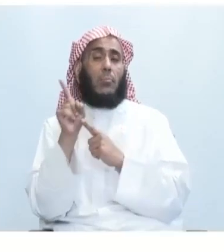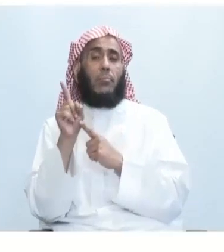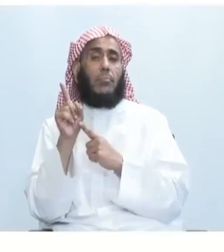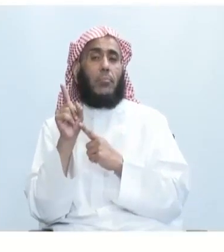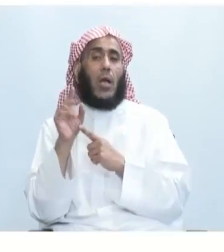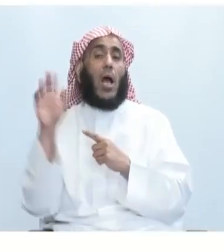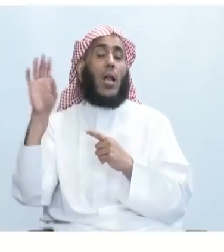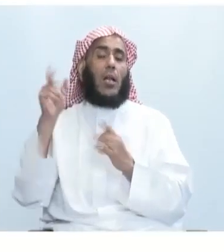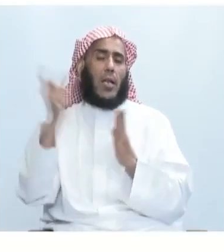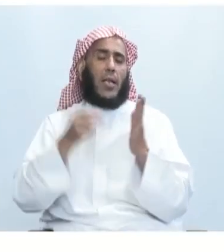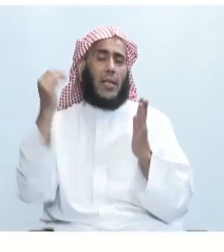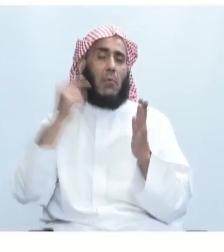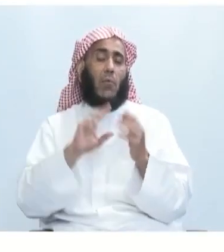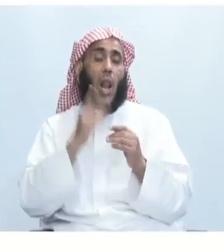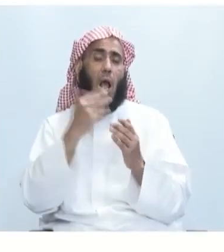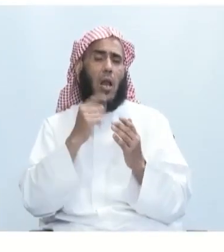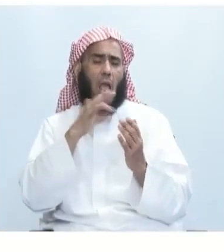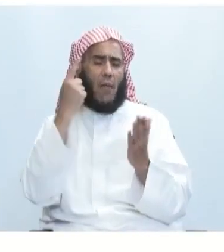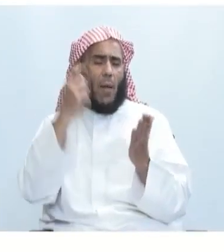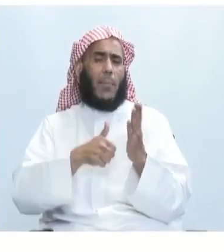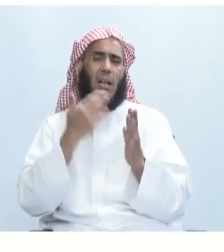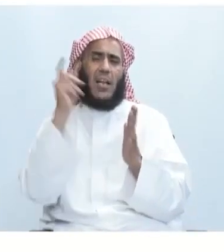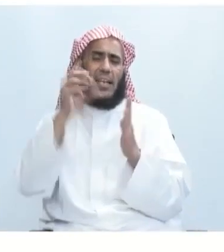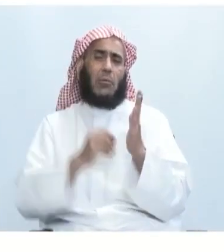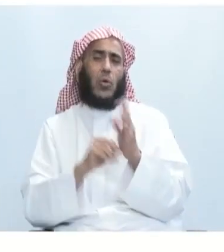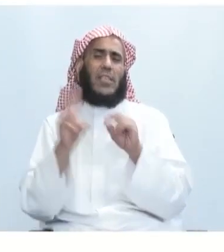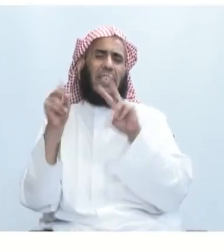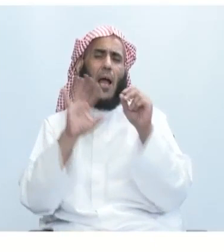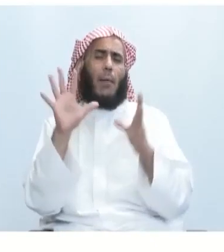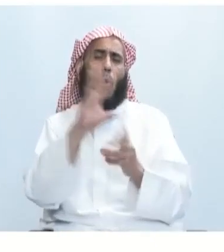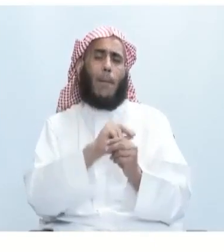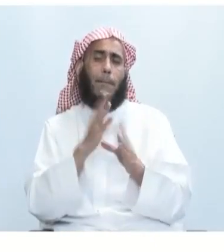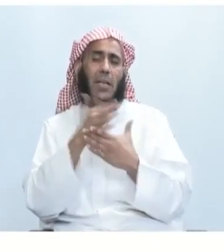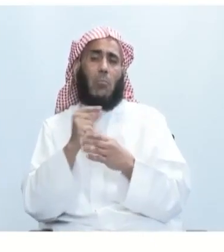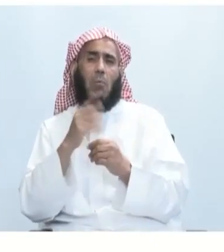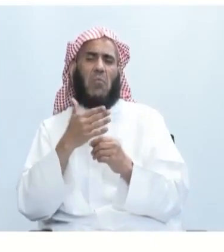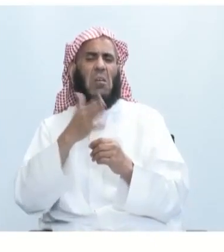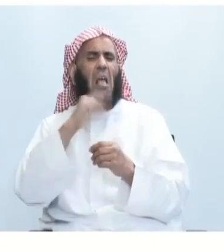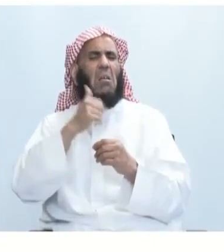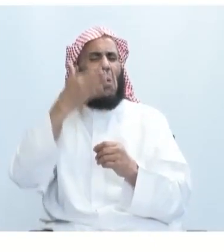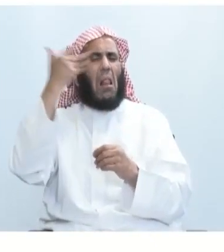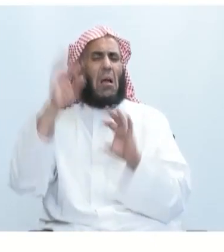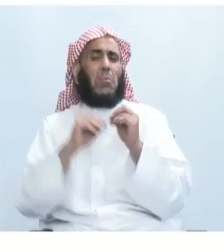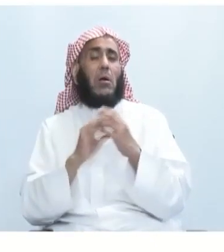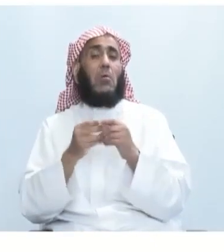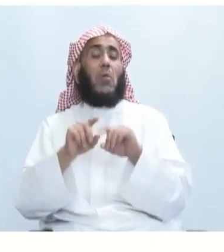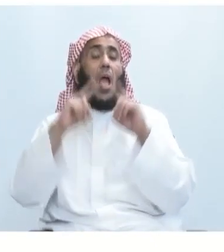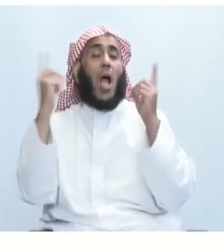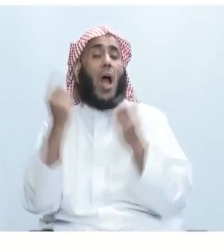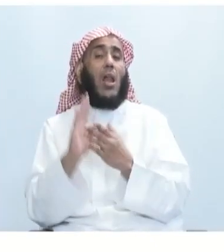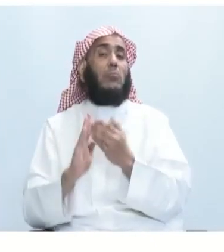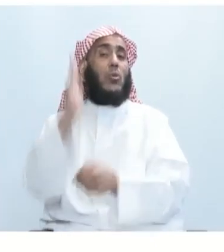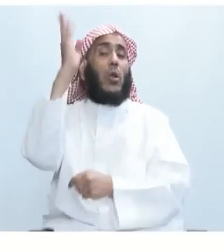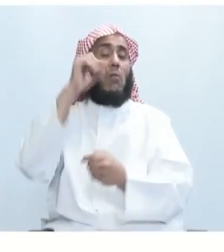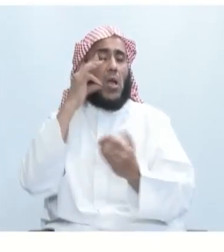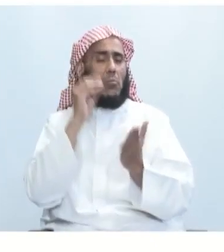ذكرته الكاتبه فالقارئ هنا يستطيع ان يفهم ما يعنيه الكاتب بسهوله لان هناك تشابها بينهما في عدم الخبره بعالم الصوارخ يعني فهمت